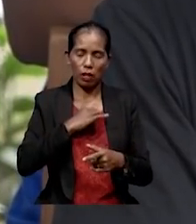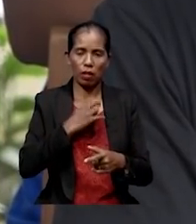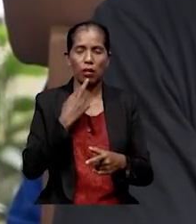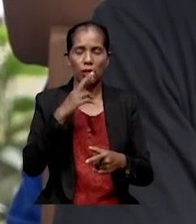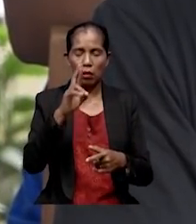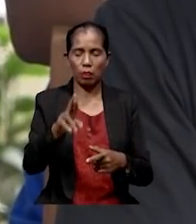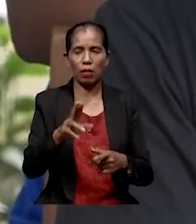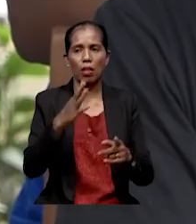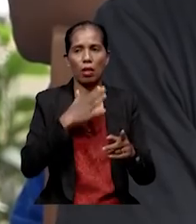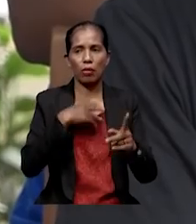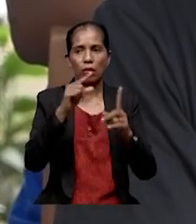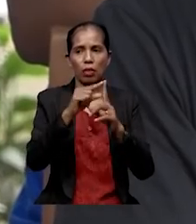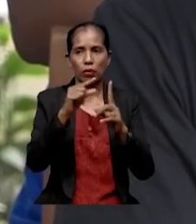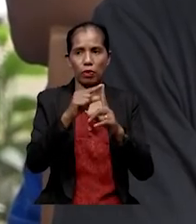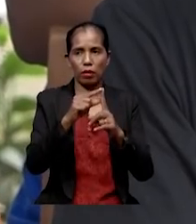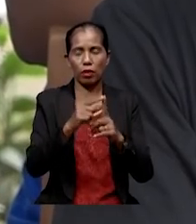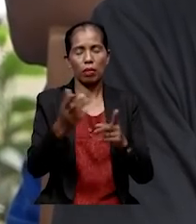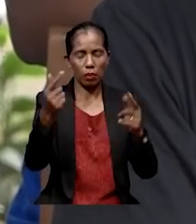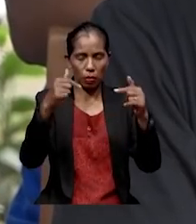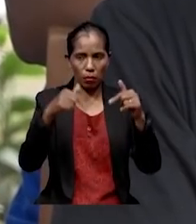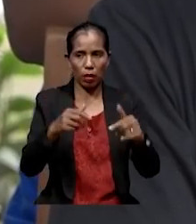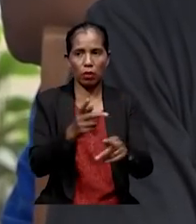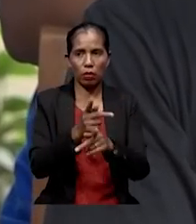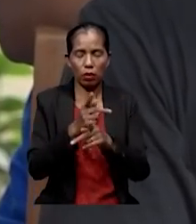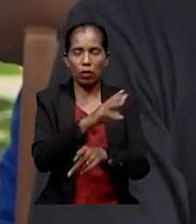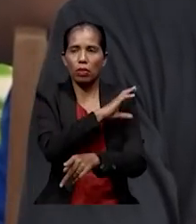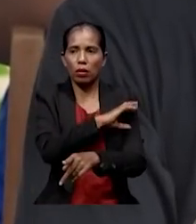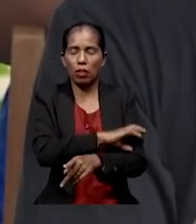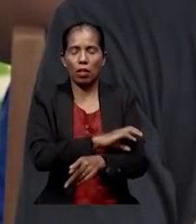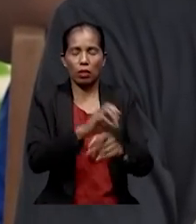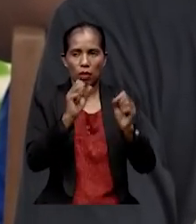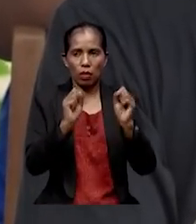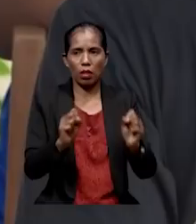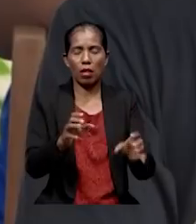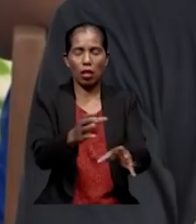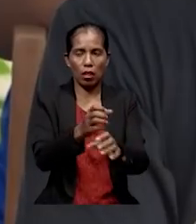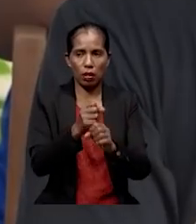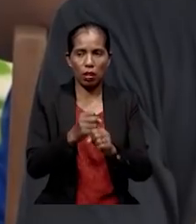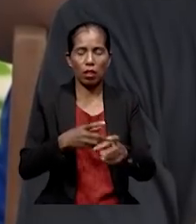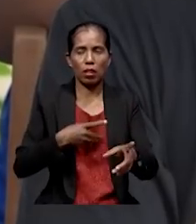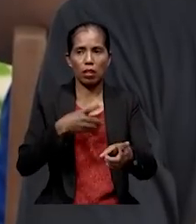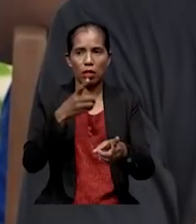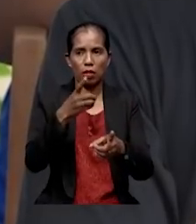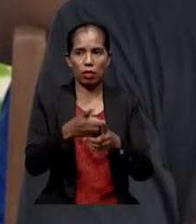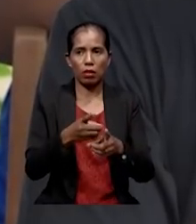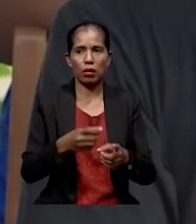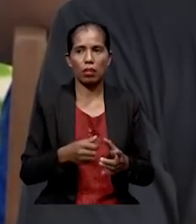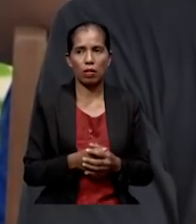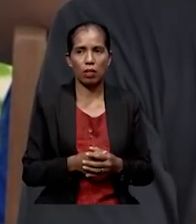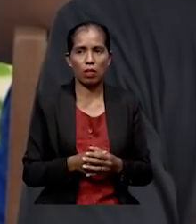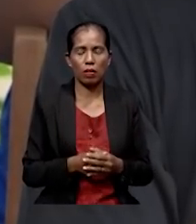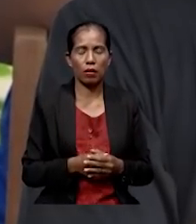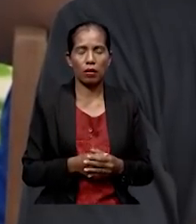soni liafuang kata itabot mai ne atau aseguru seguransa ka itabot atau mai hasai diretu ofisia justisa sira